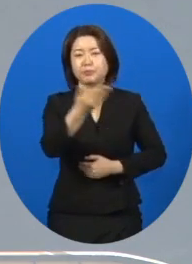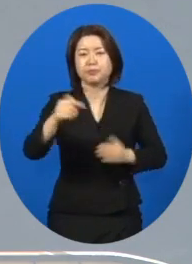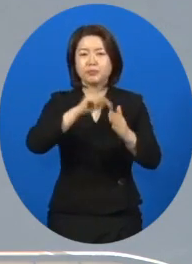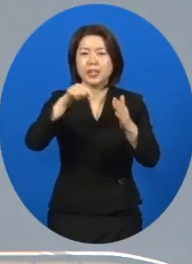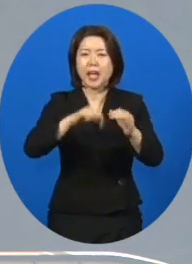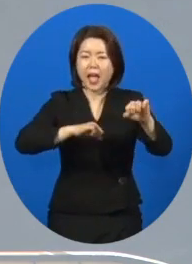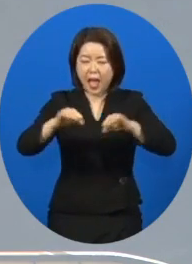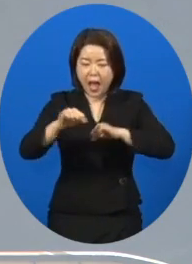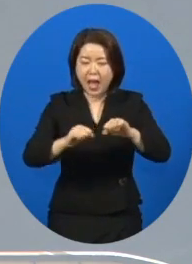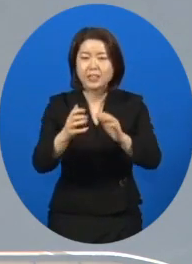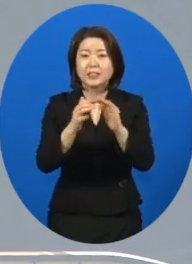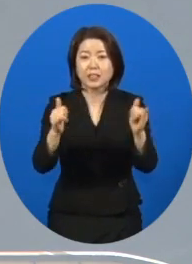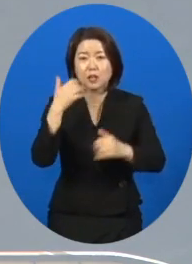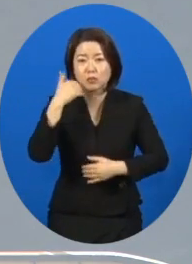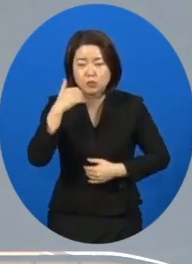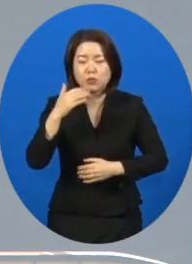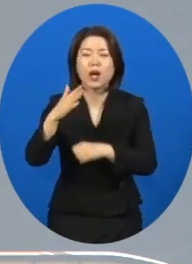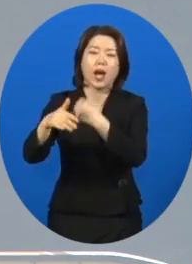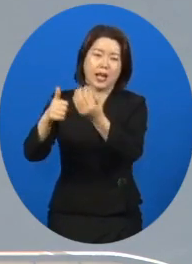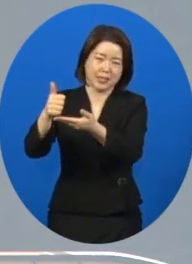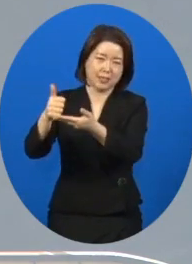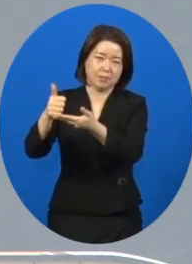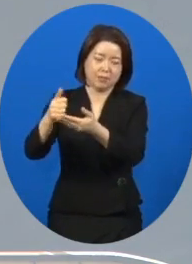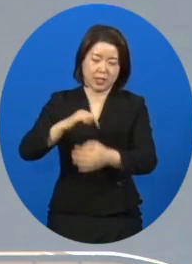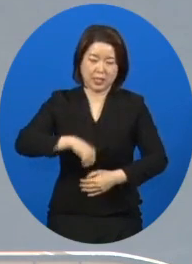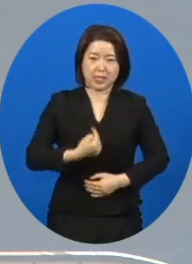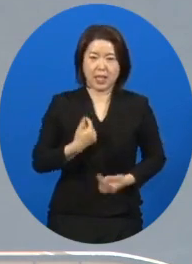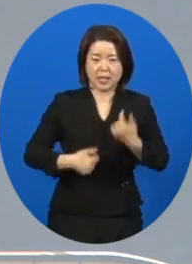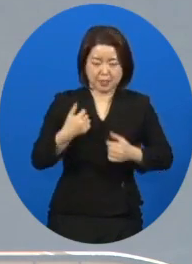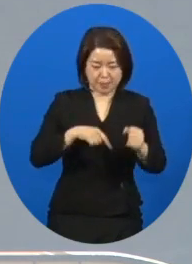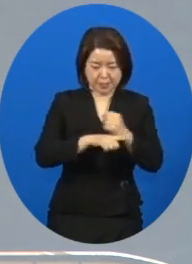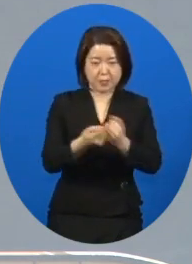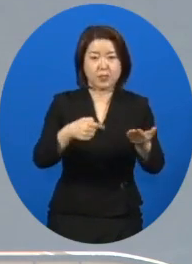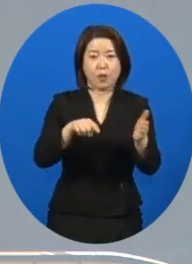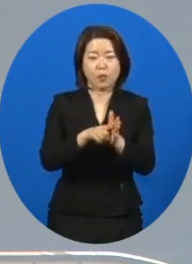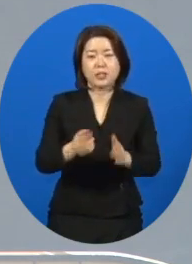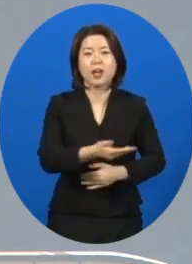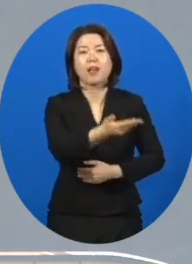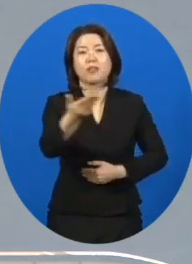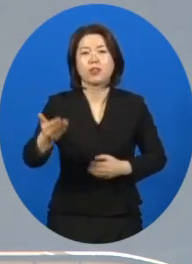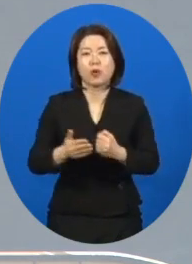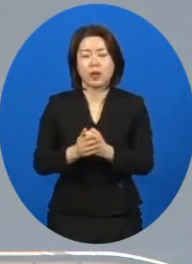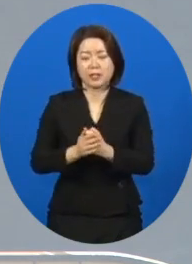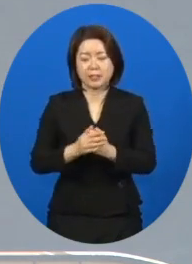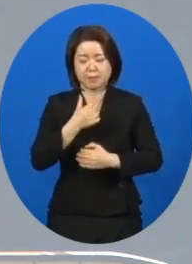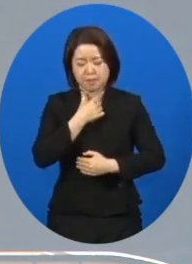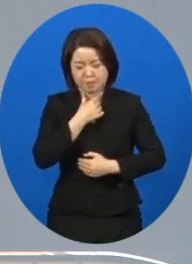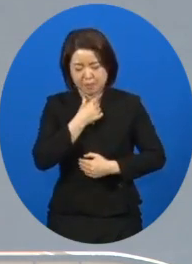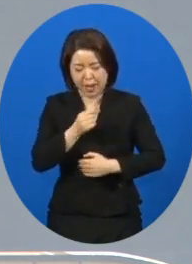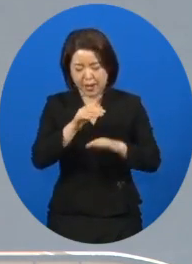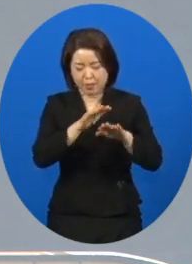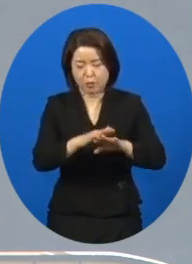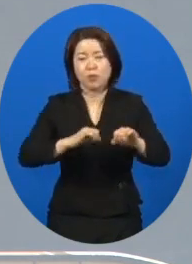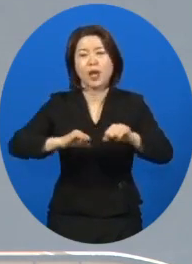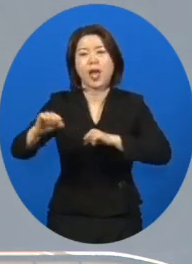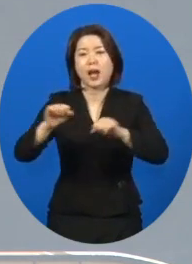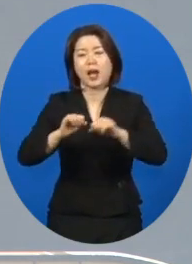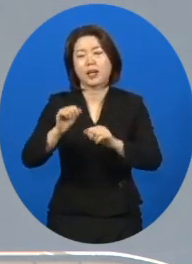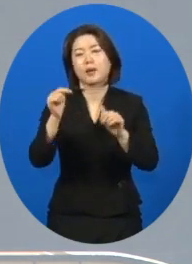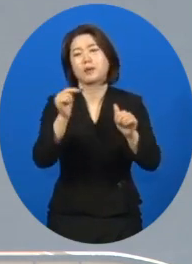행하시는 이는 하나님이시니 자기의 기쁘신 뜻을 위하여 너희에게 소원을 두고 행하게